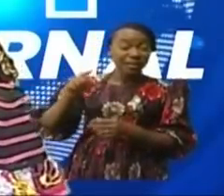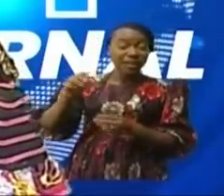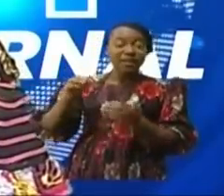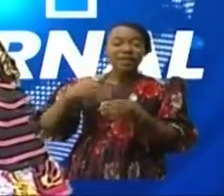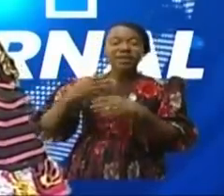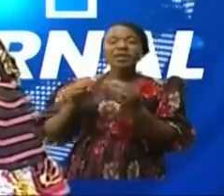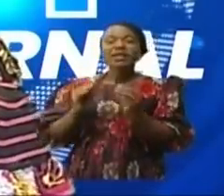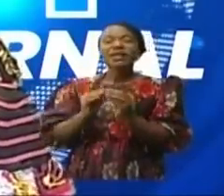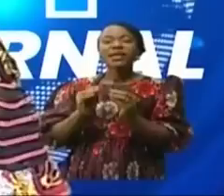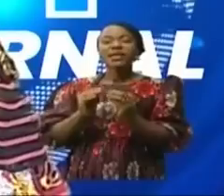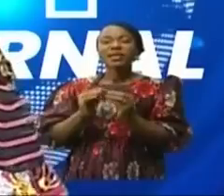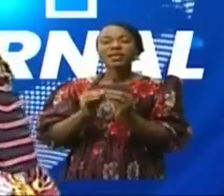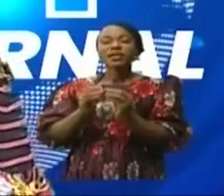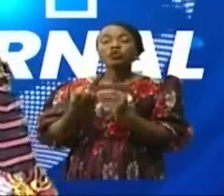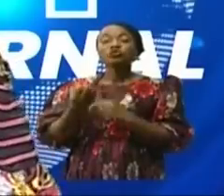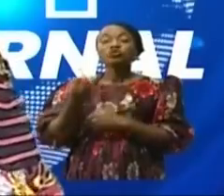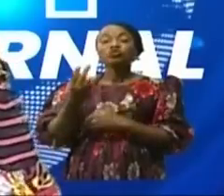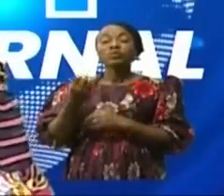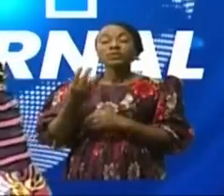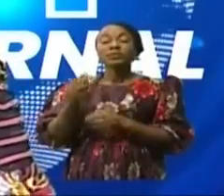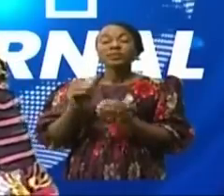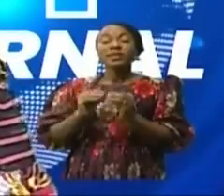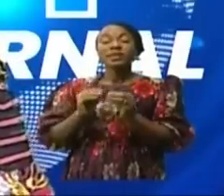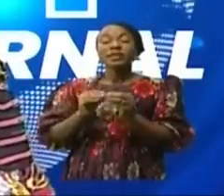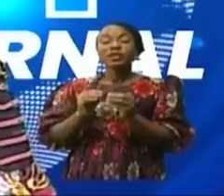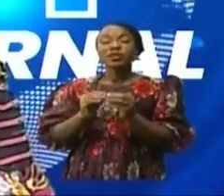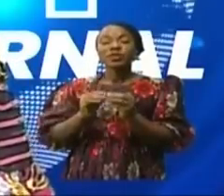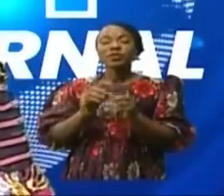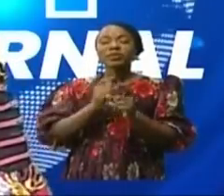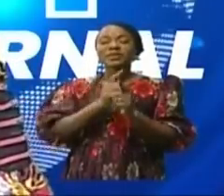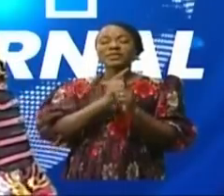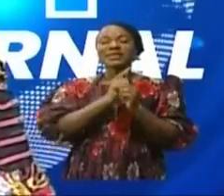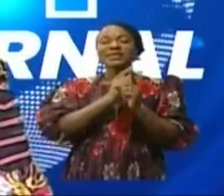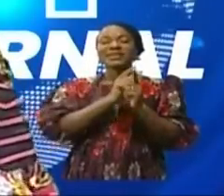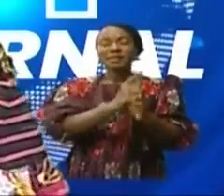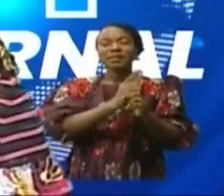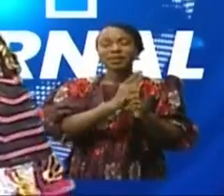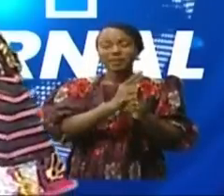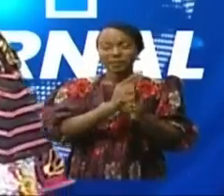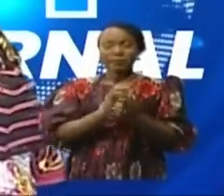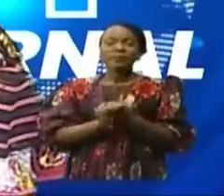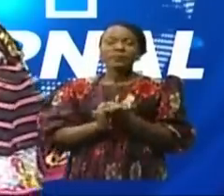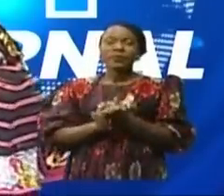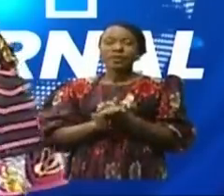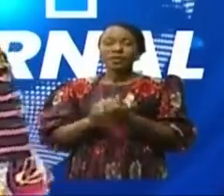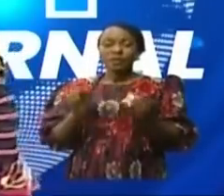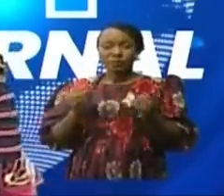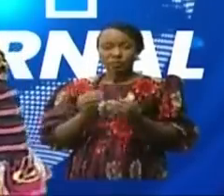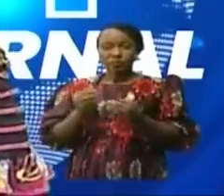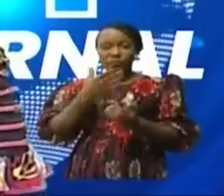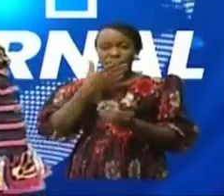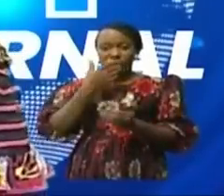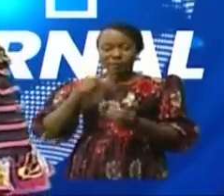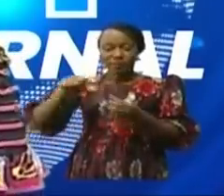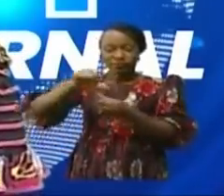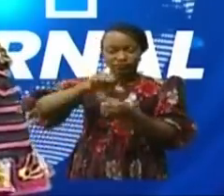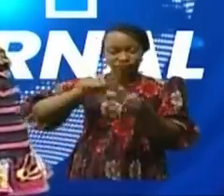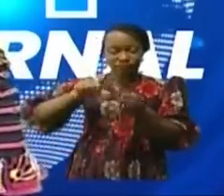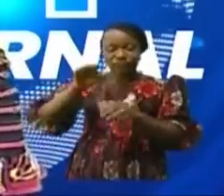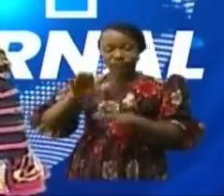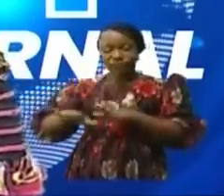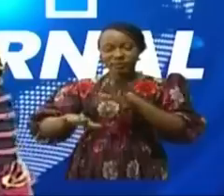réunion de sécurité autour des membres du gouvernement et services spécialisés. Rencontre qui a tourné autour des